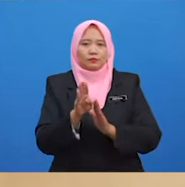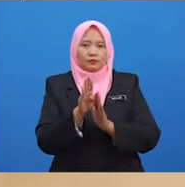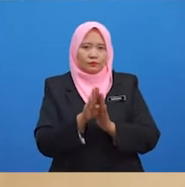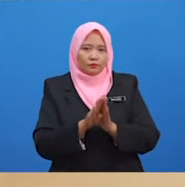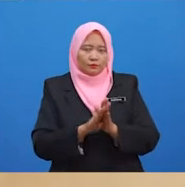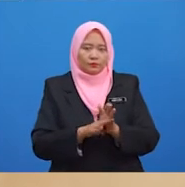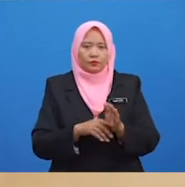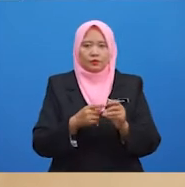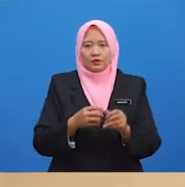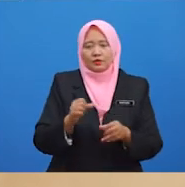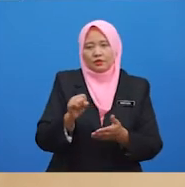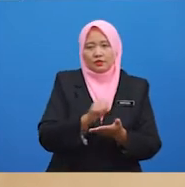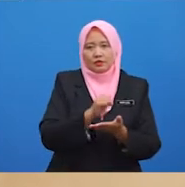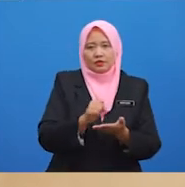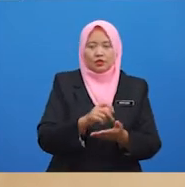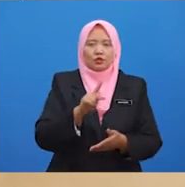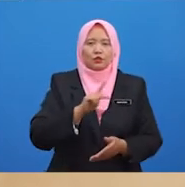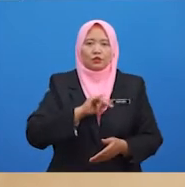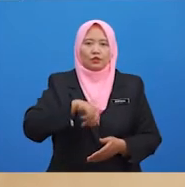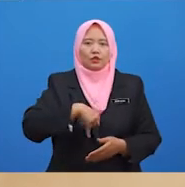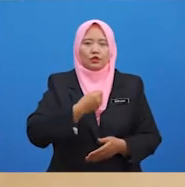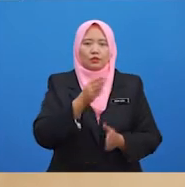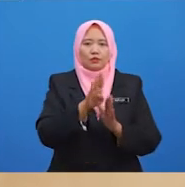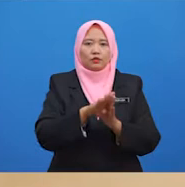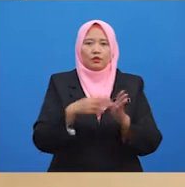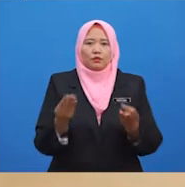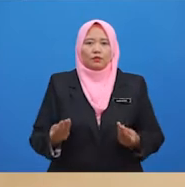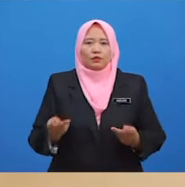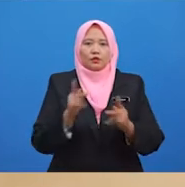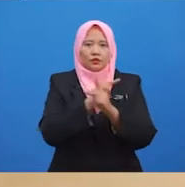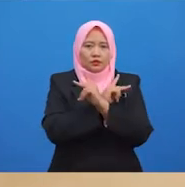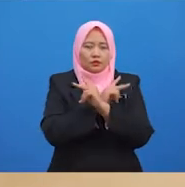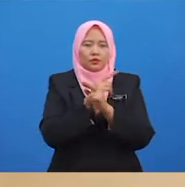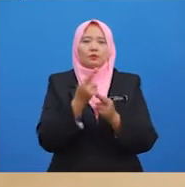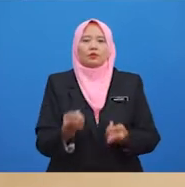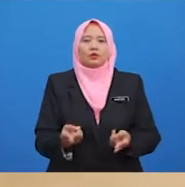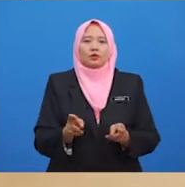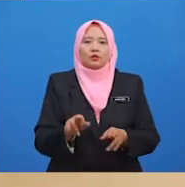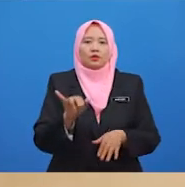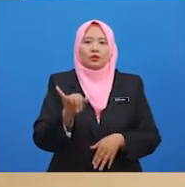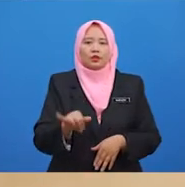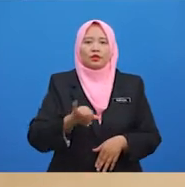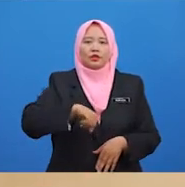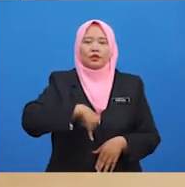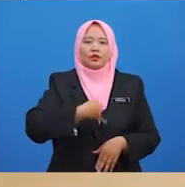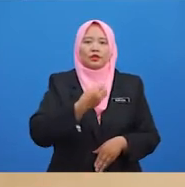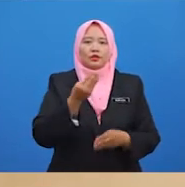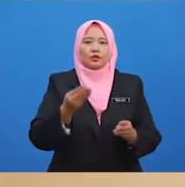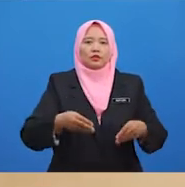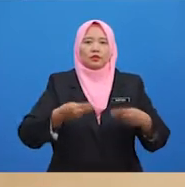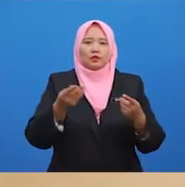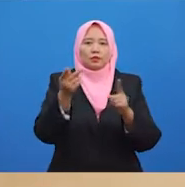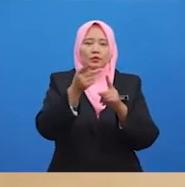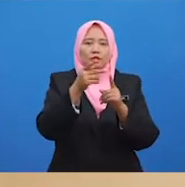berdasarkan sajak ku ingin berterima kasih, perkara yang ingin disampaikan oleh penyajak dalam rangkap kedua